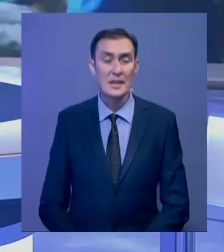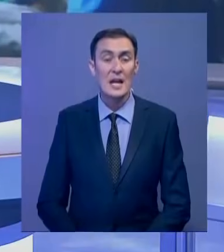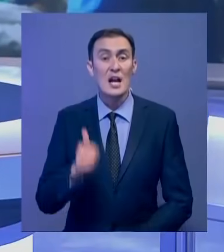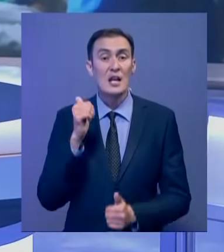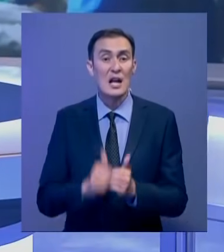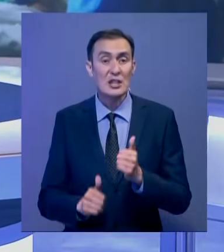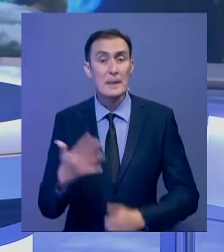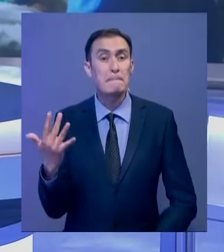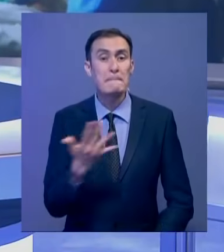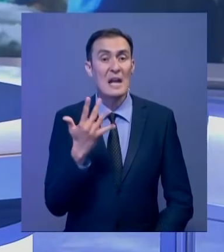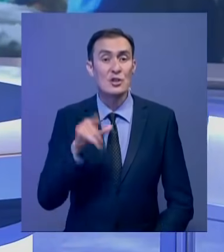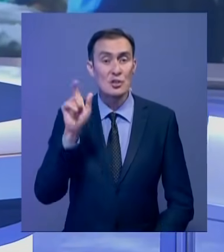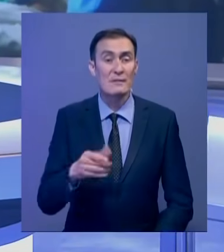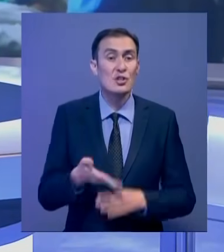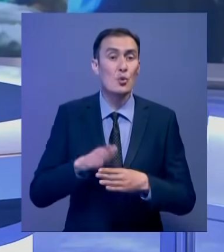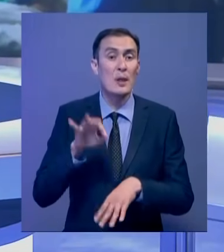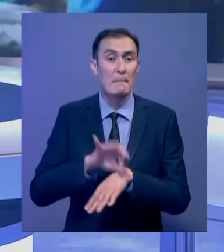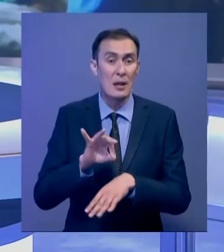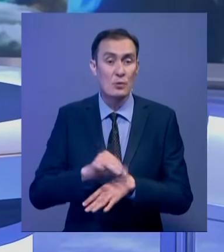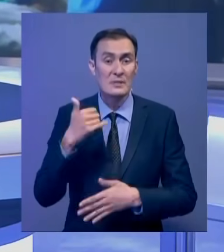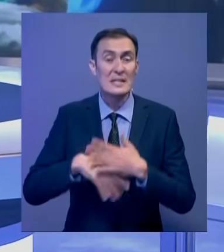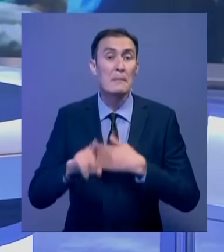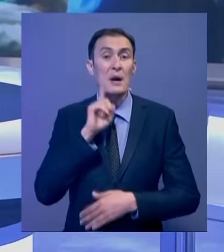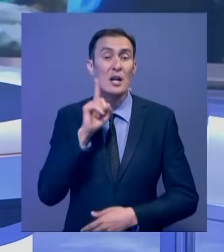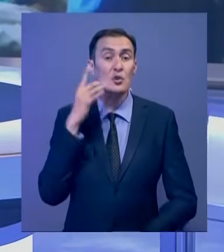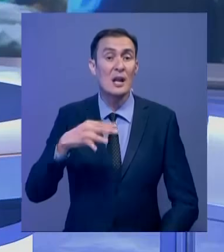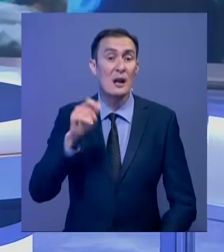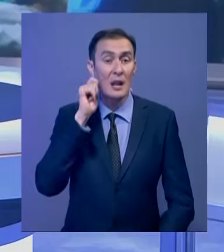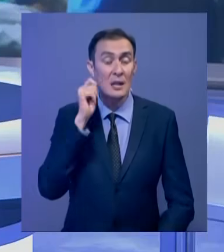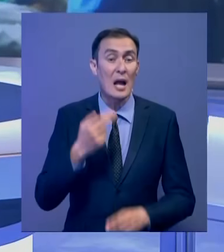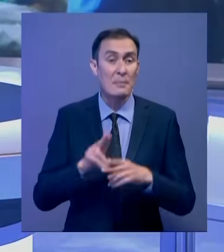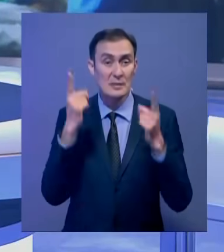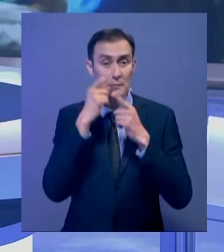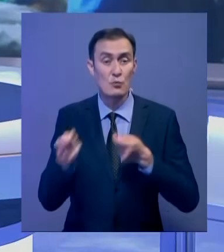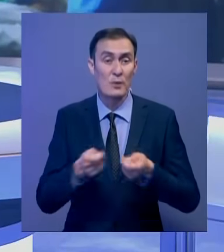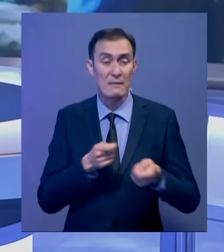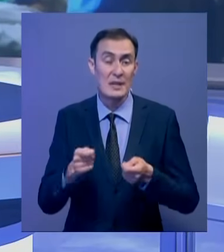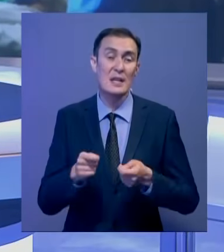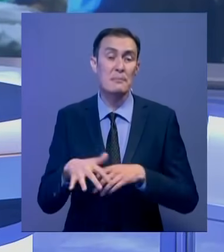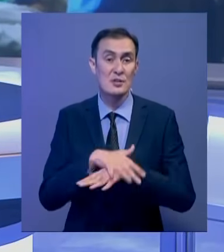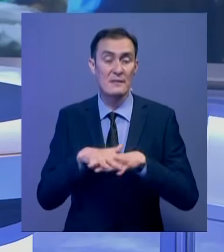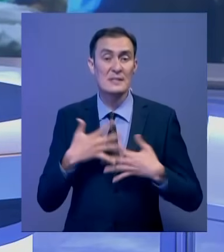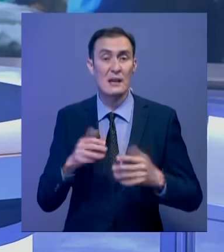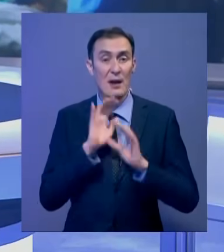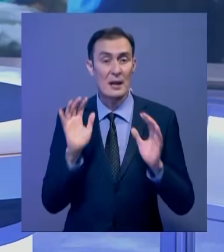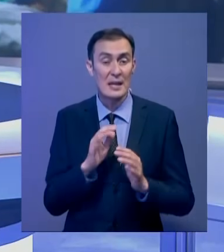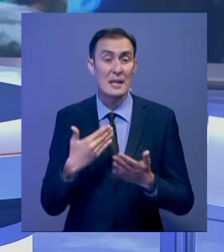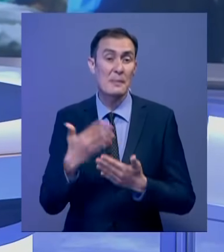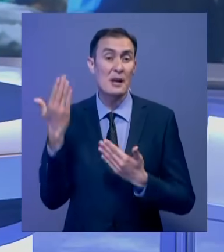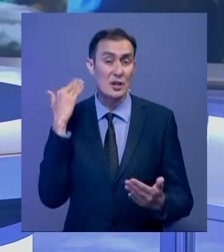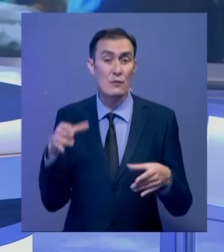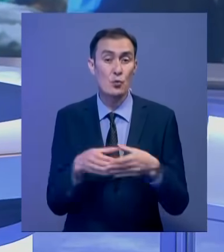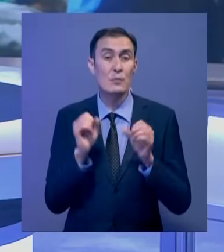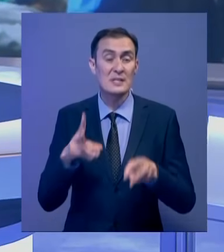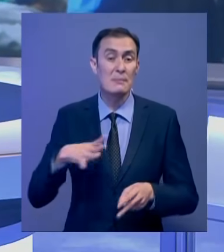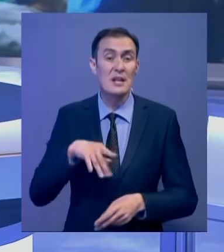Между тем, каждый пятый тяжело больной пациент в столице моложе 40. Об этом сообщили в столичном управлении общественного здравоохранения. Если раньше в